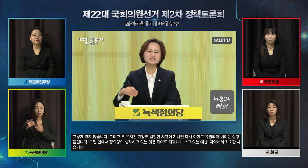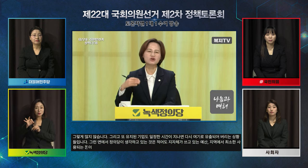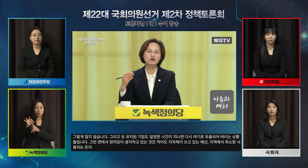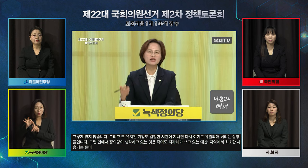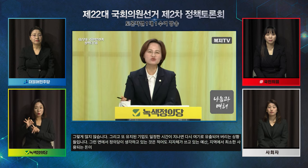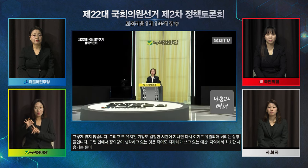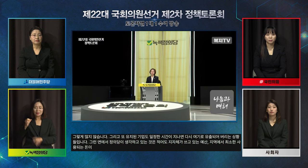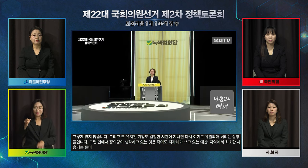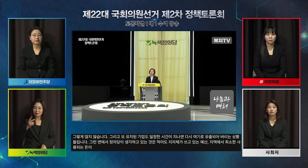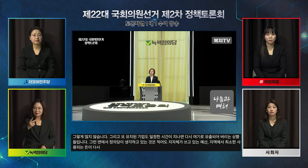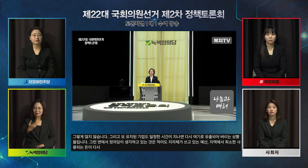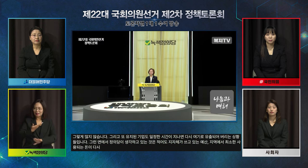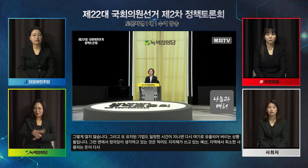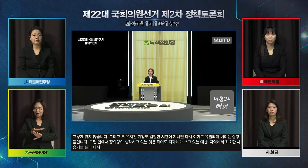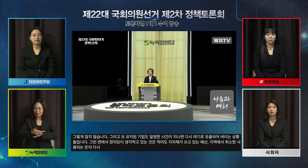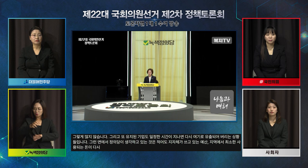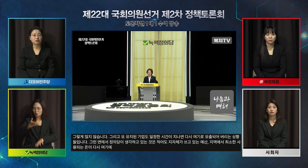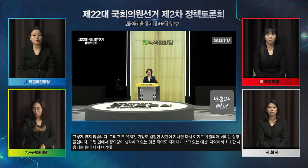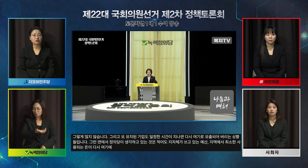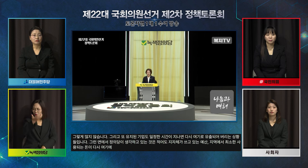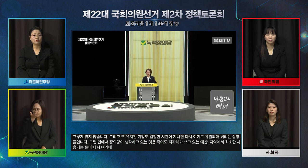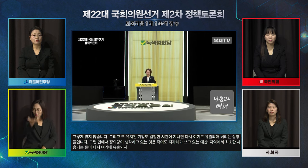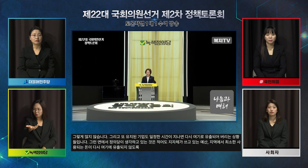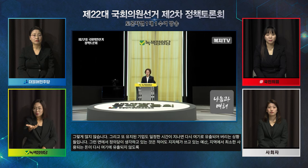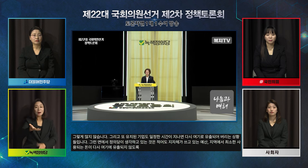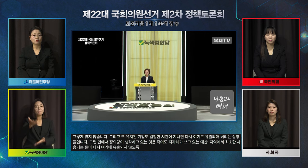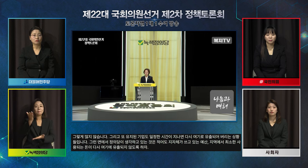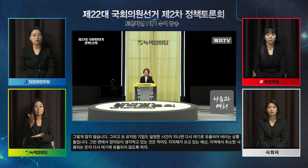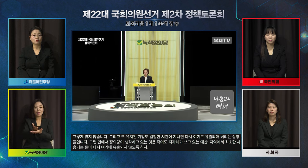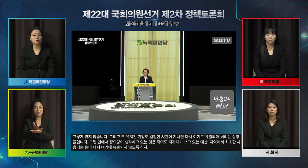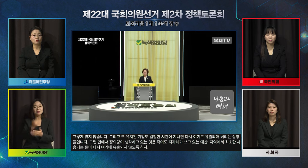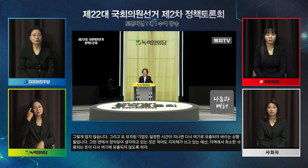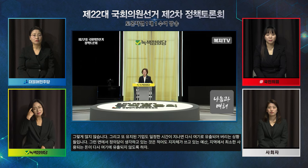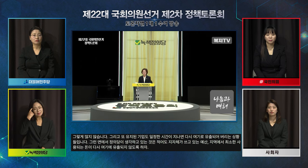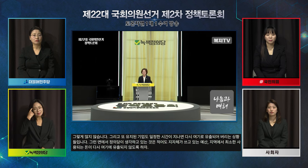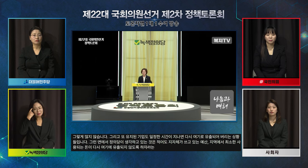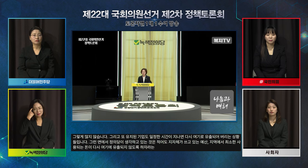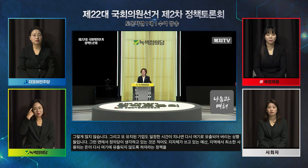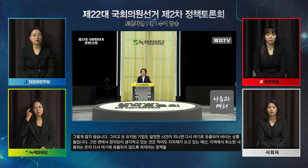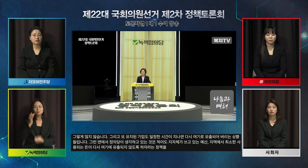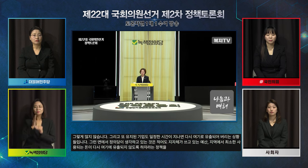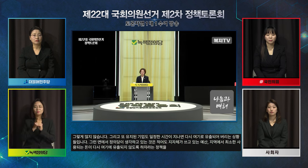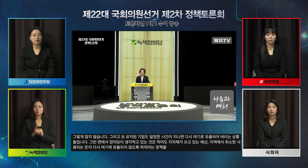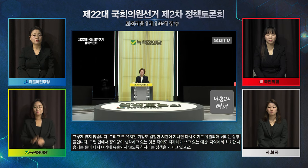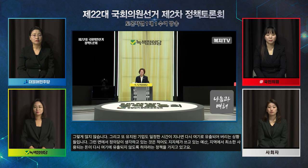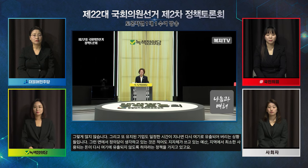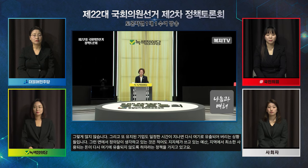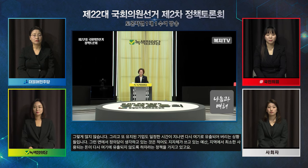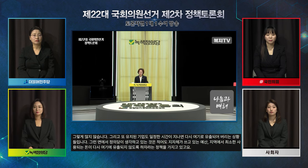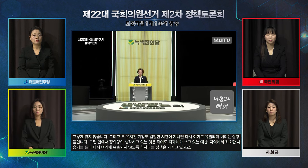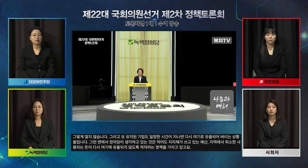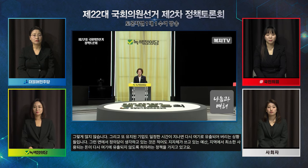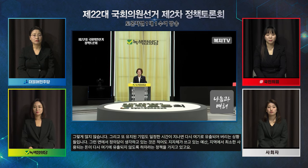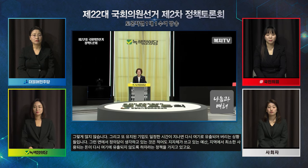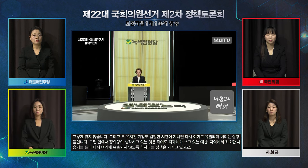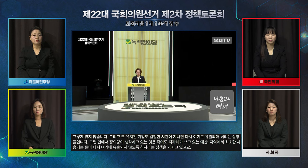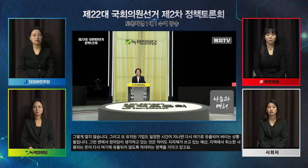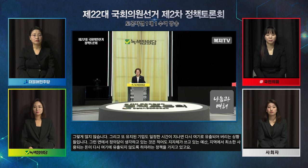다시 여계 유출되지 않도록 하자라는 정책을 좀 가지고 있고요. 그래서